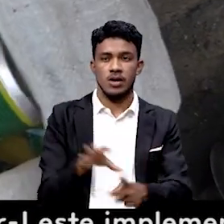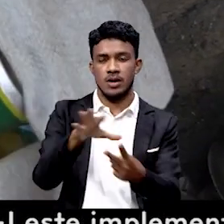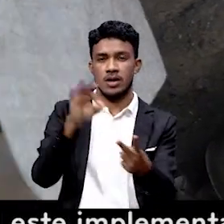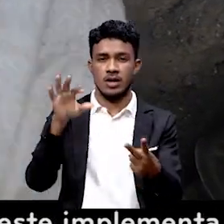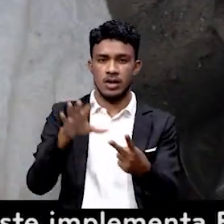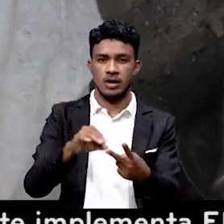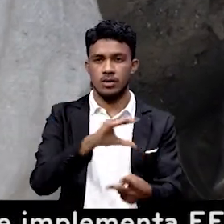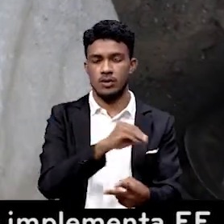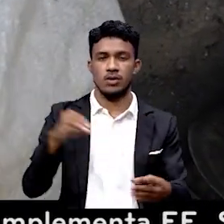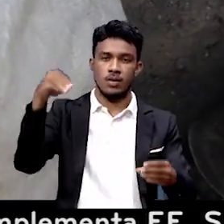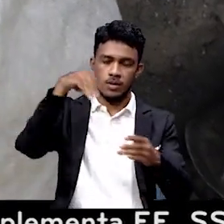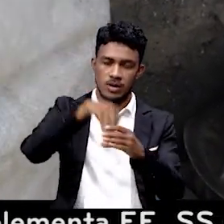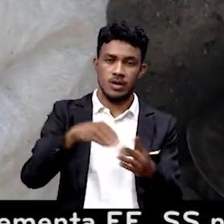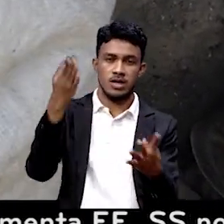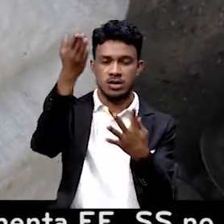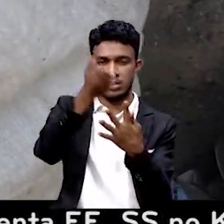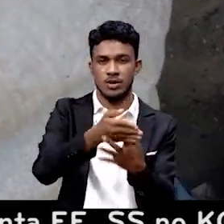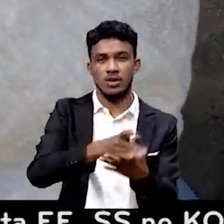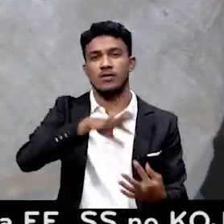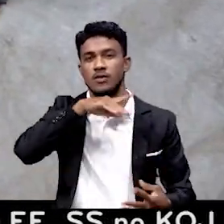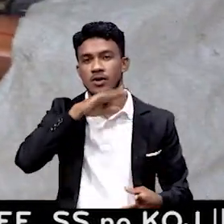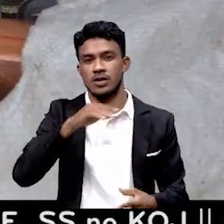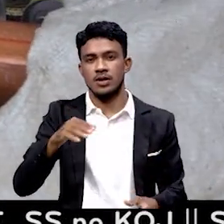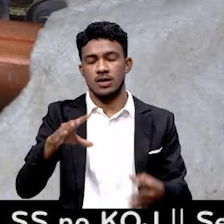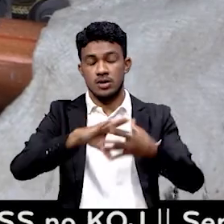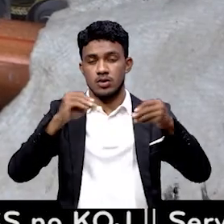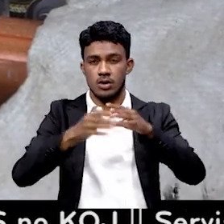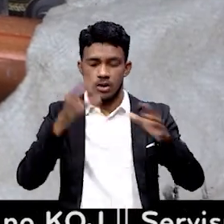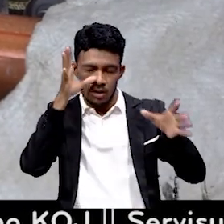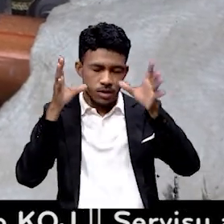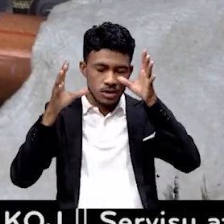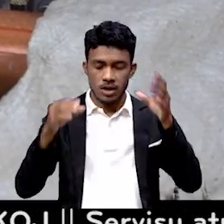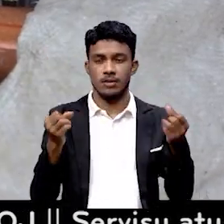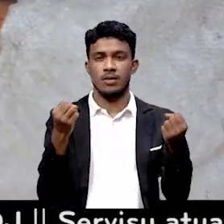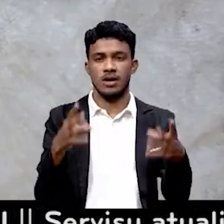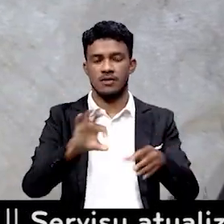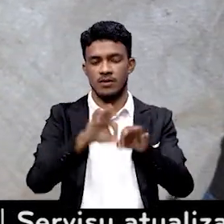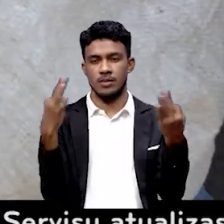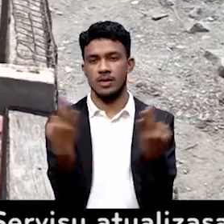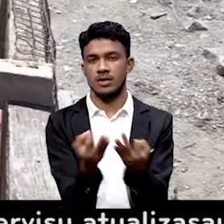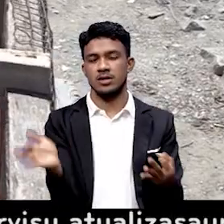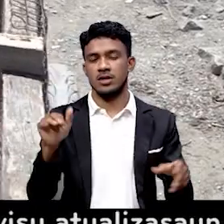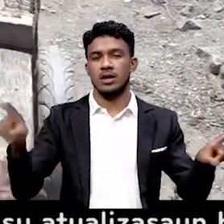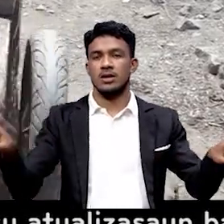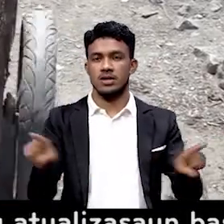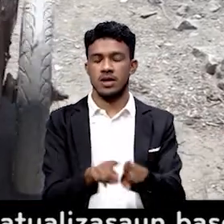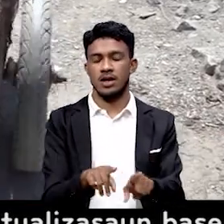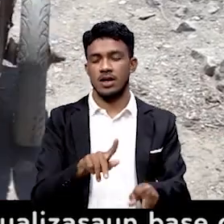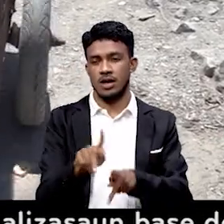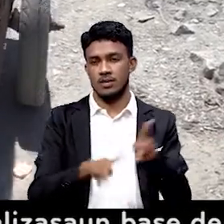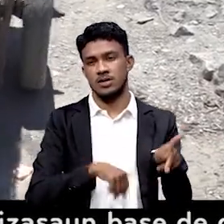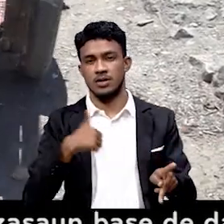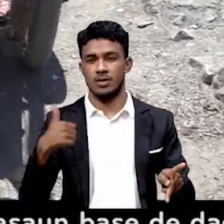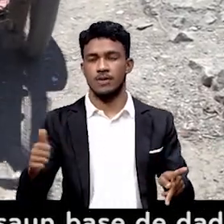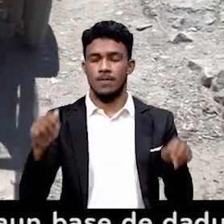laran istoria triste barak ia familia sira hanesang ne balon to hetan sucesso tamba